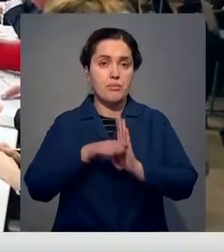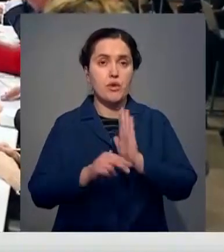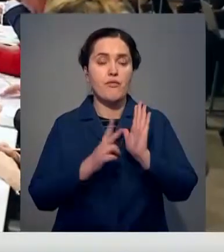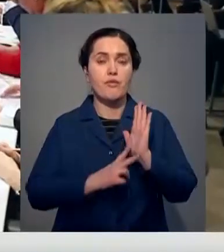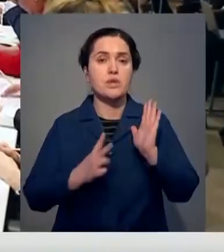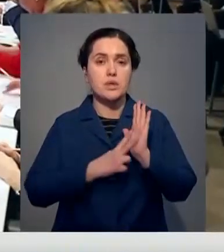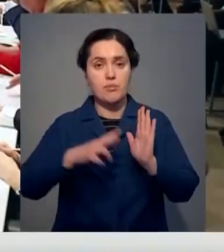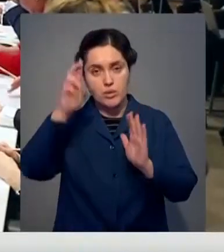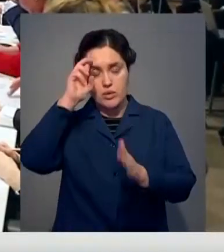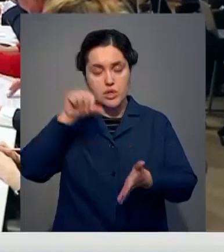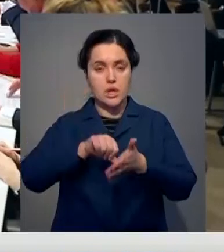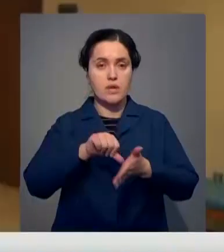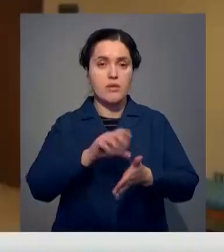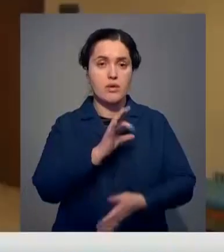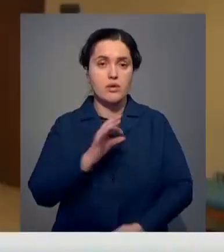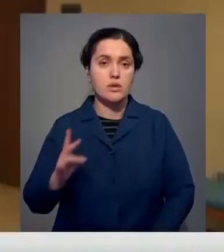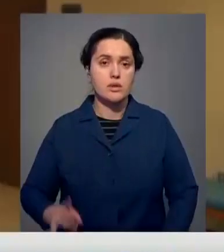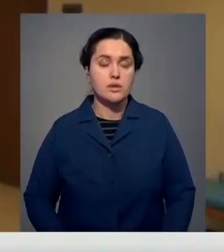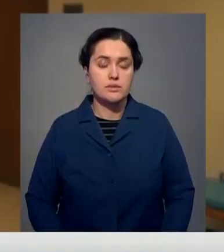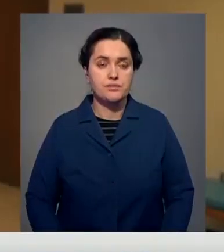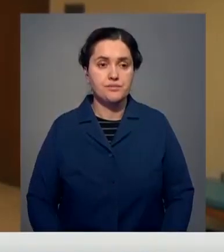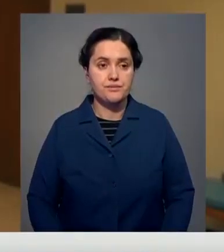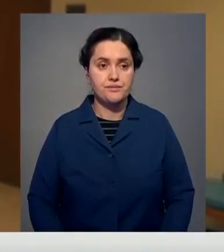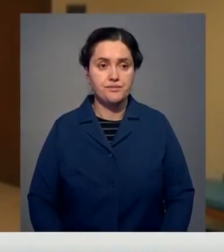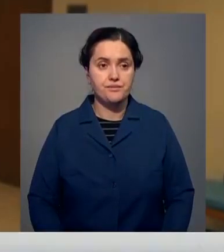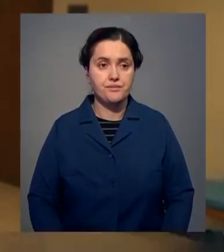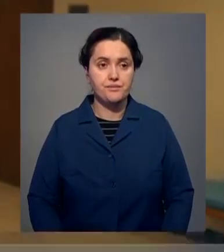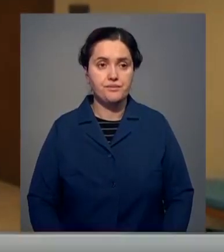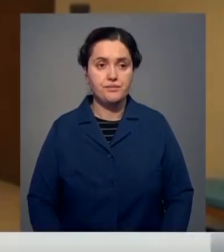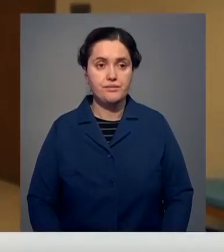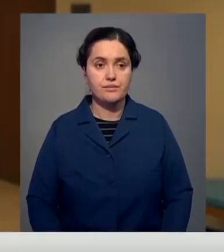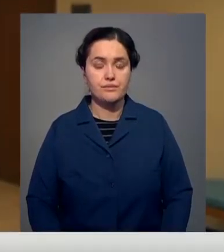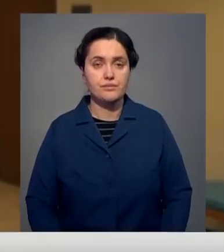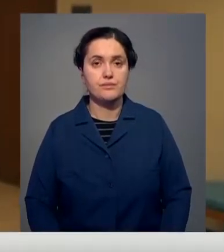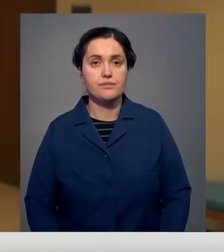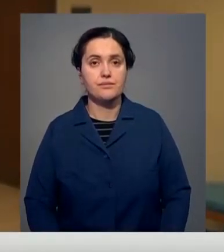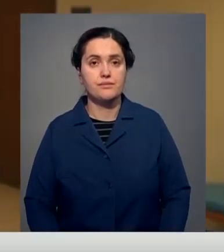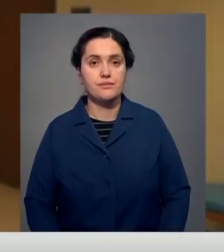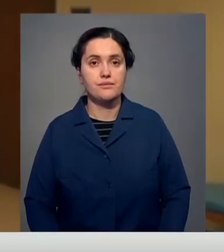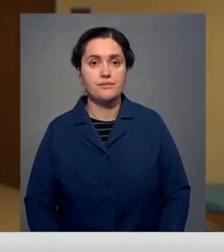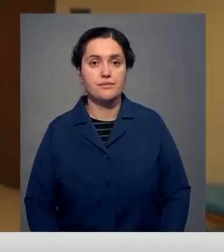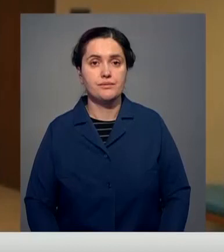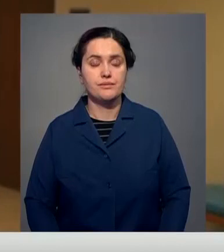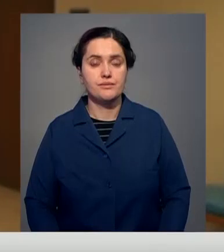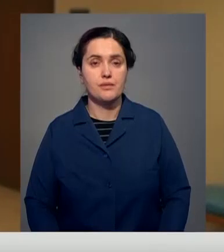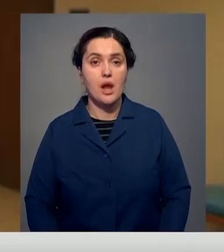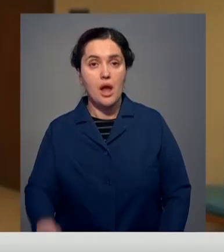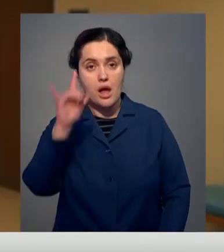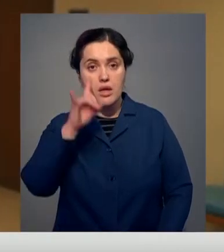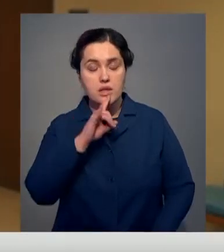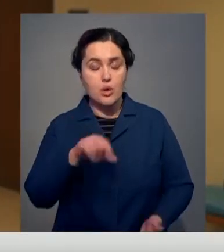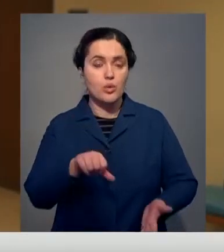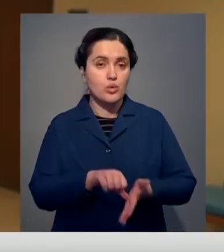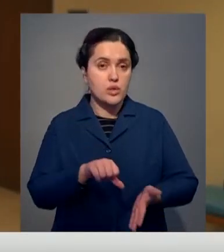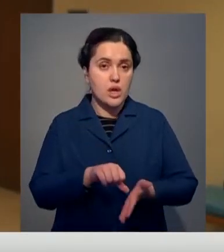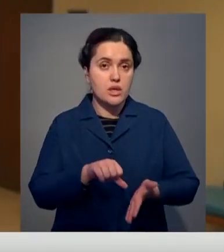87 государств-членов ООН. Казахстан был активно вовлечен в вопросы решения сирийского и иракского кризиса